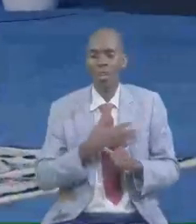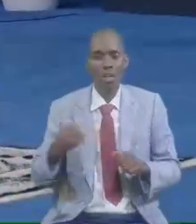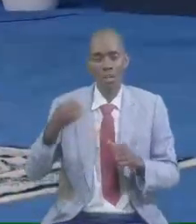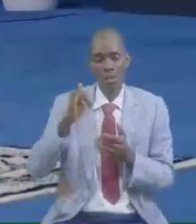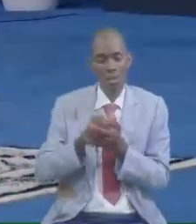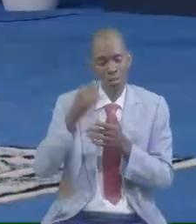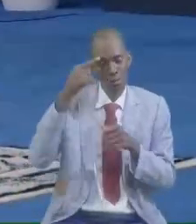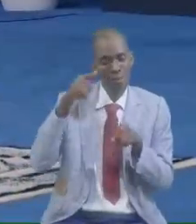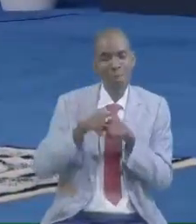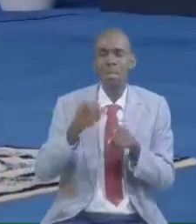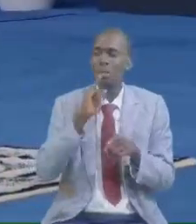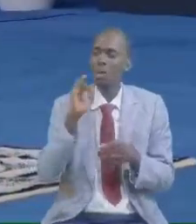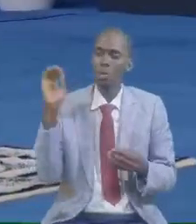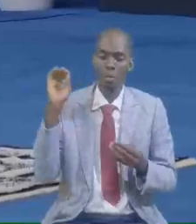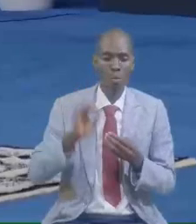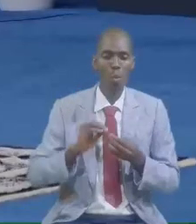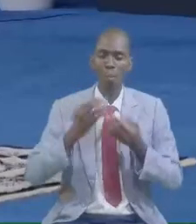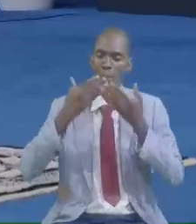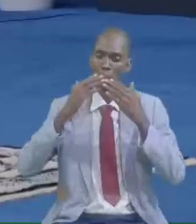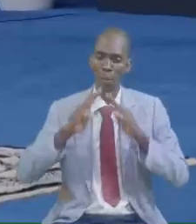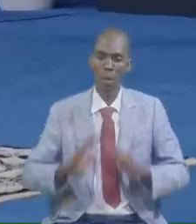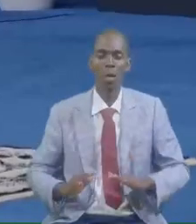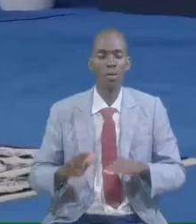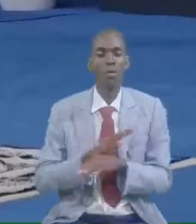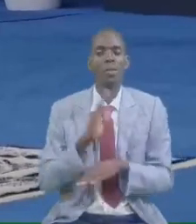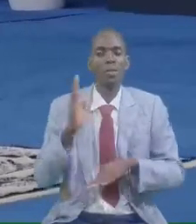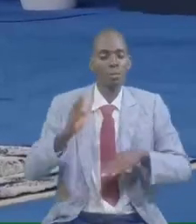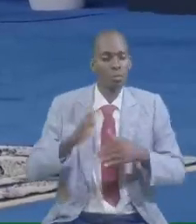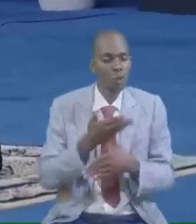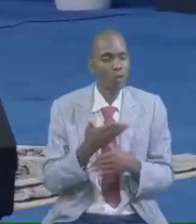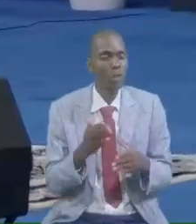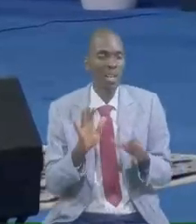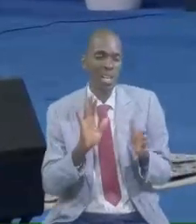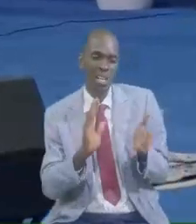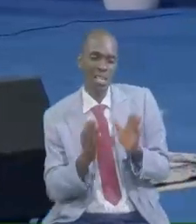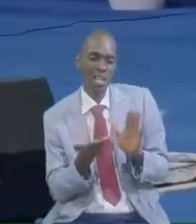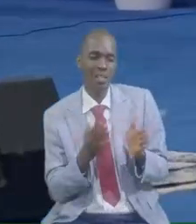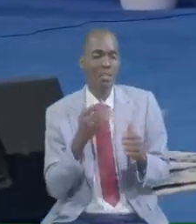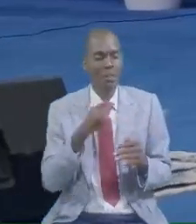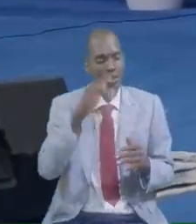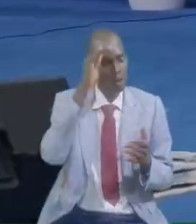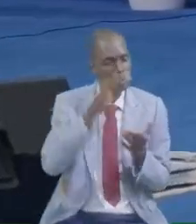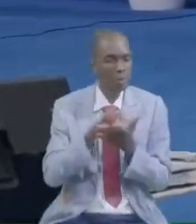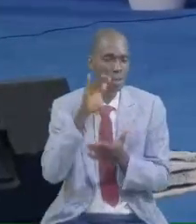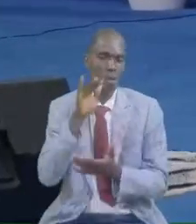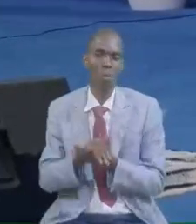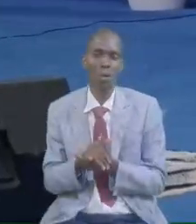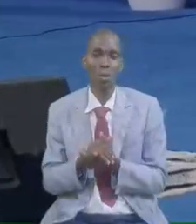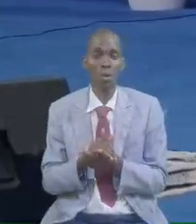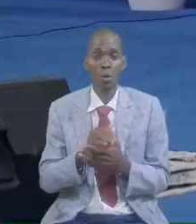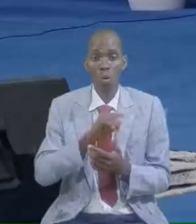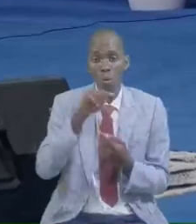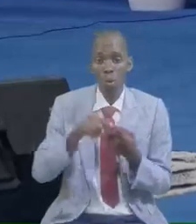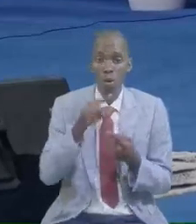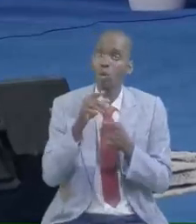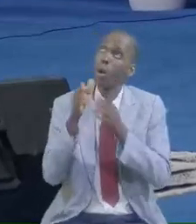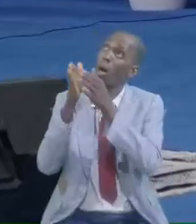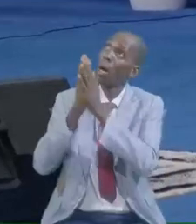plus stable que l'alliance entre mari et femme. Vous savez ce qui arrive quand vous demandez, vous